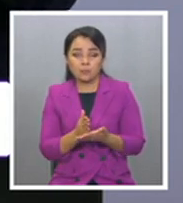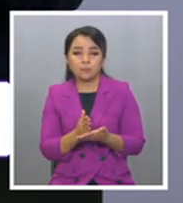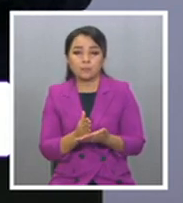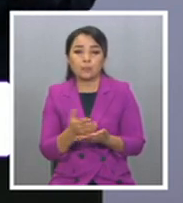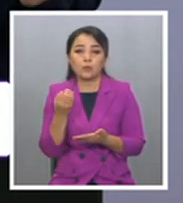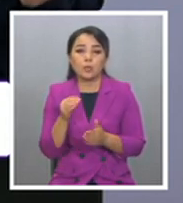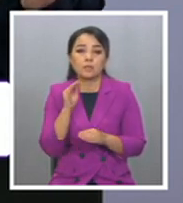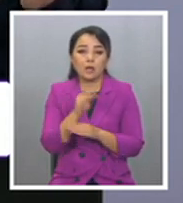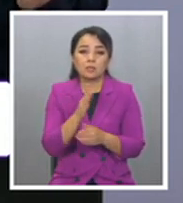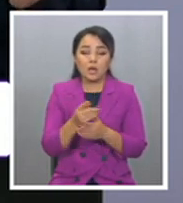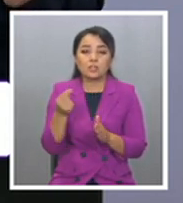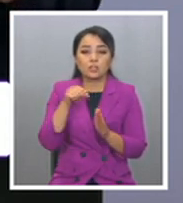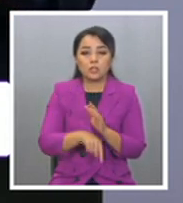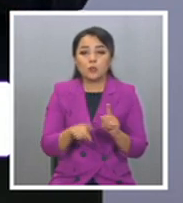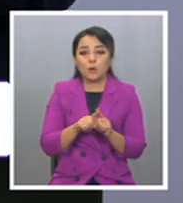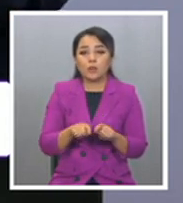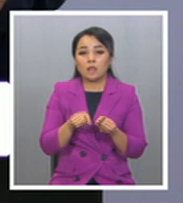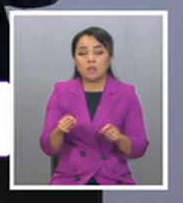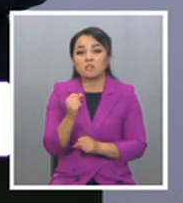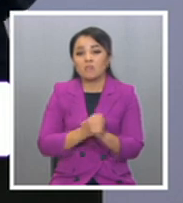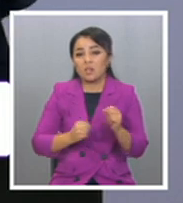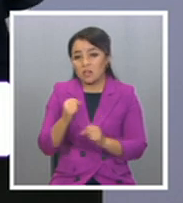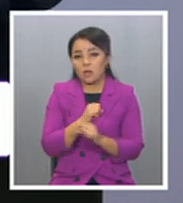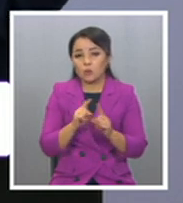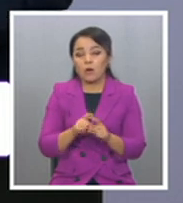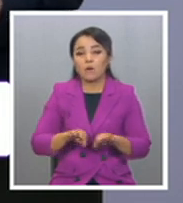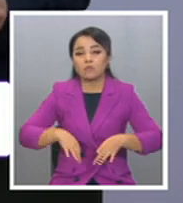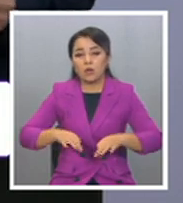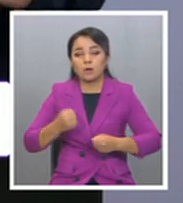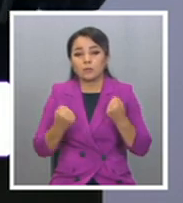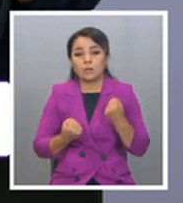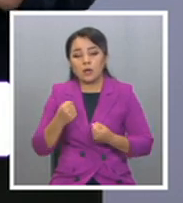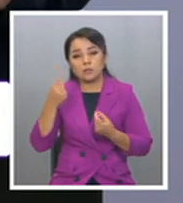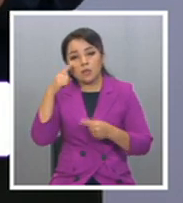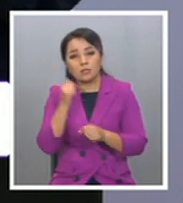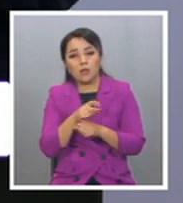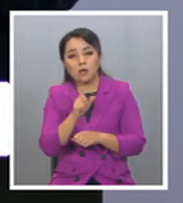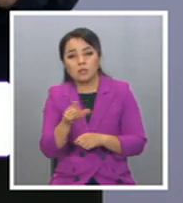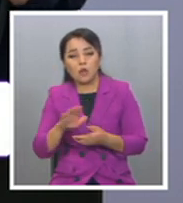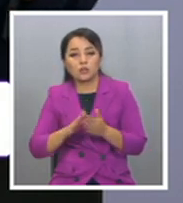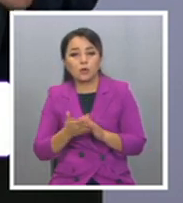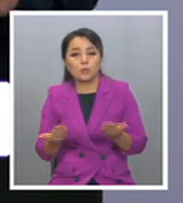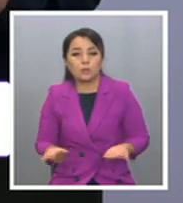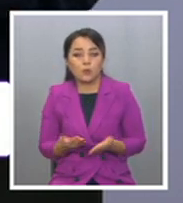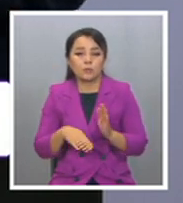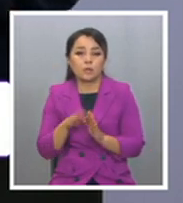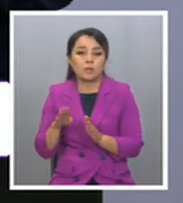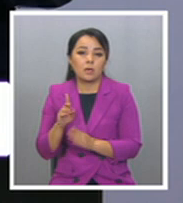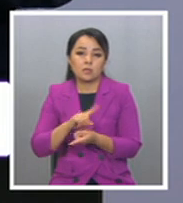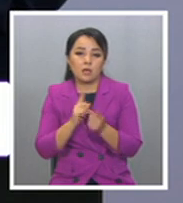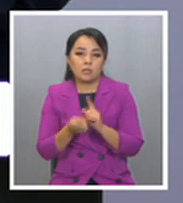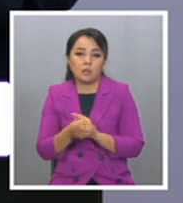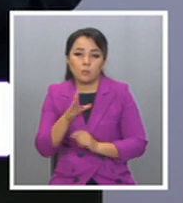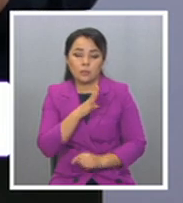сонымен қоса іштен қосылатын двигательдер арқылы автомобильдердің жасап шығарылуы адам тұрмысын мүлдем өзгертіп